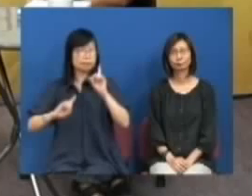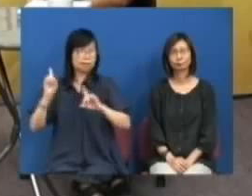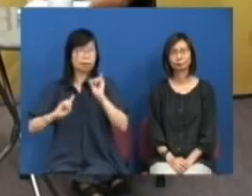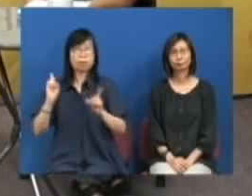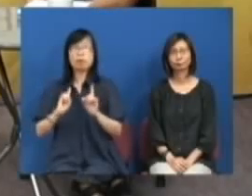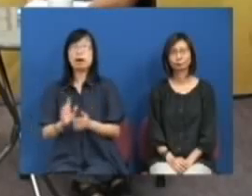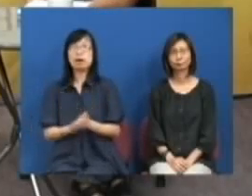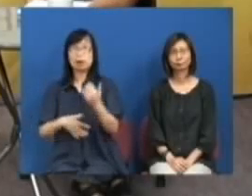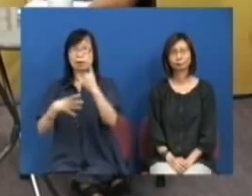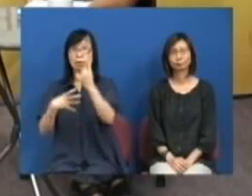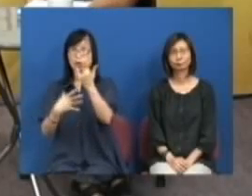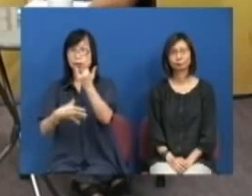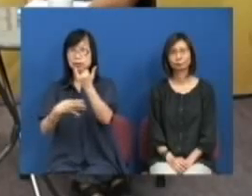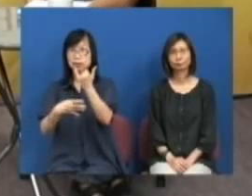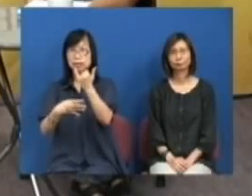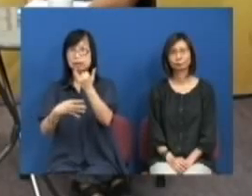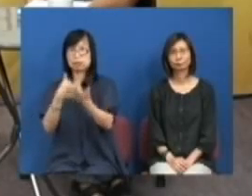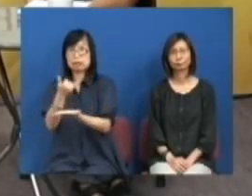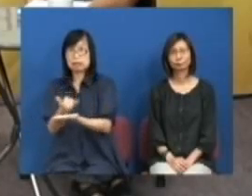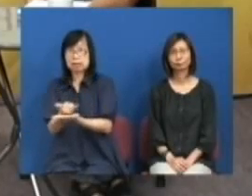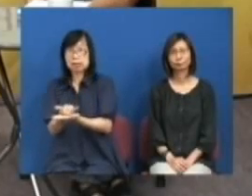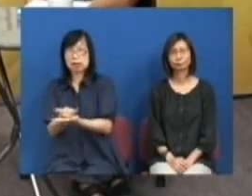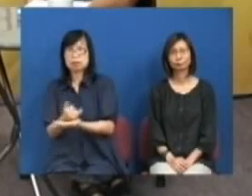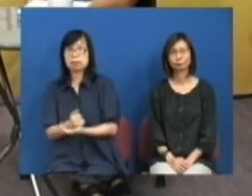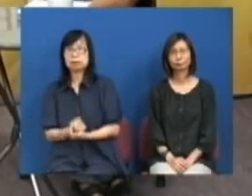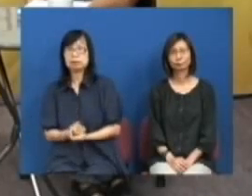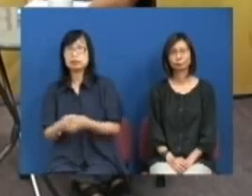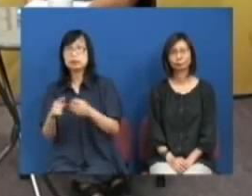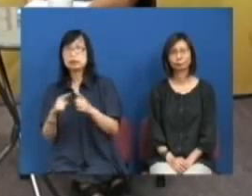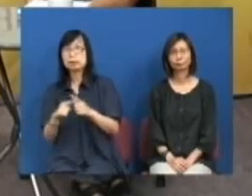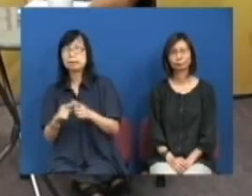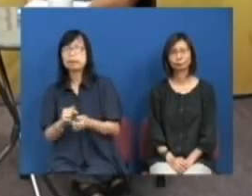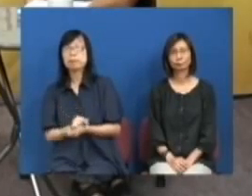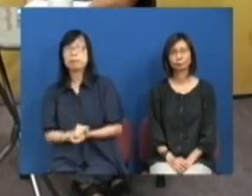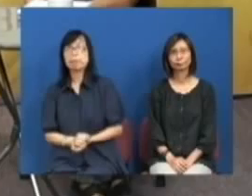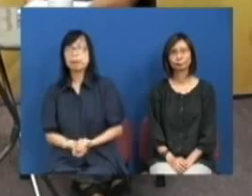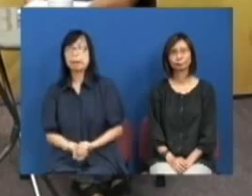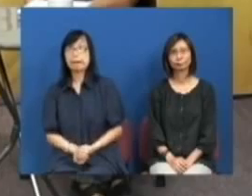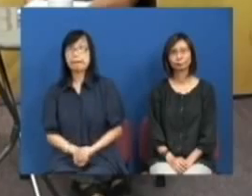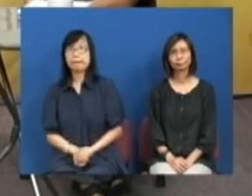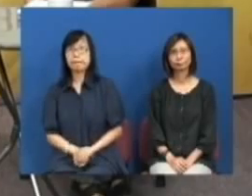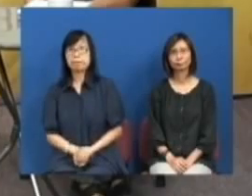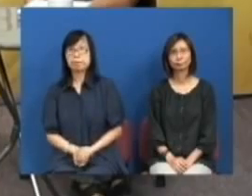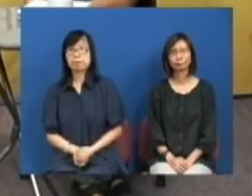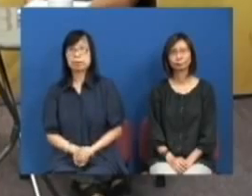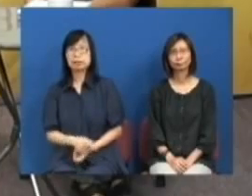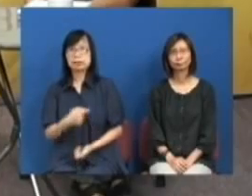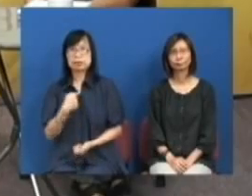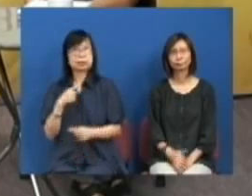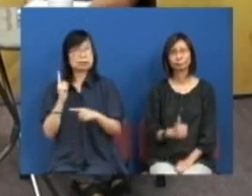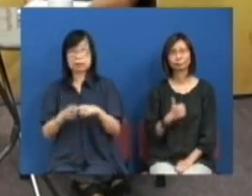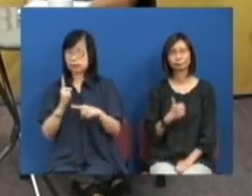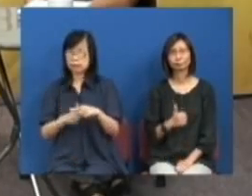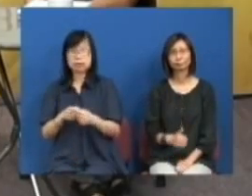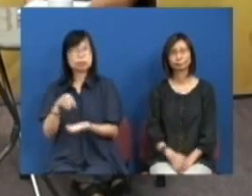悼念六四的死難者，或者是遵義，即是講更多的東西呢，所以其實就是義不容辭的，其實某個程度